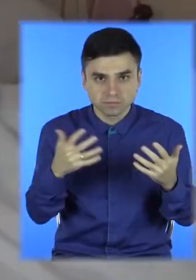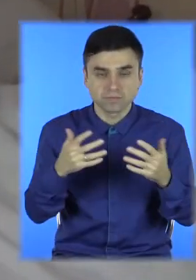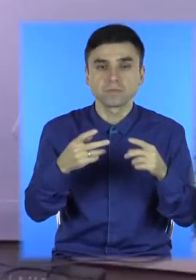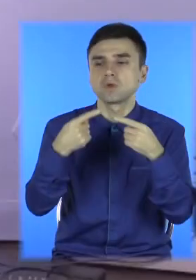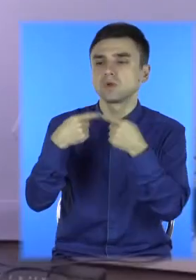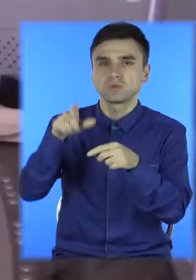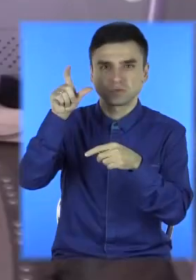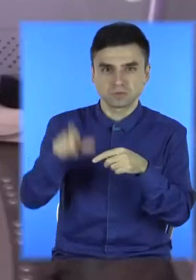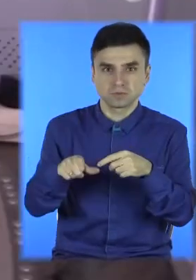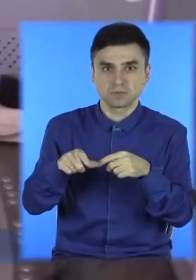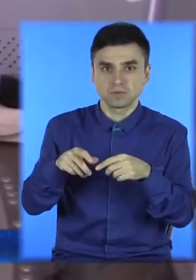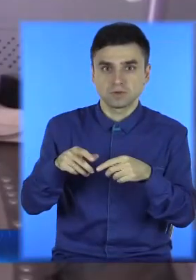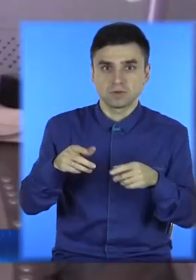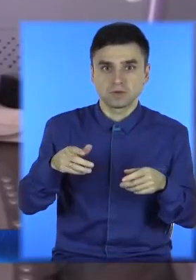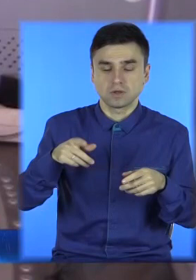лікаря виявилось не два